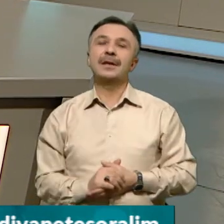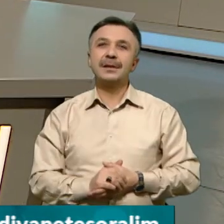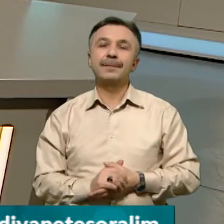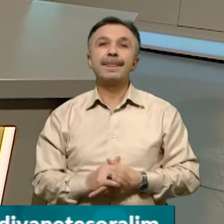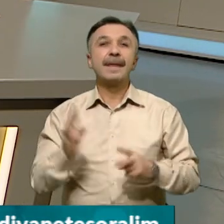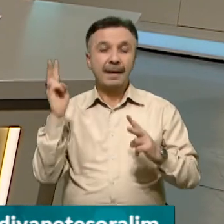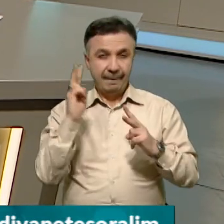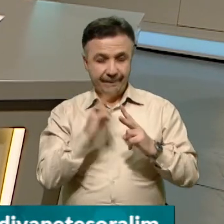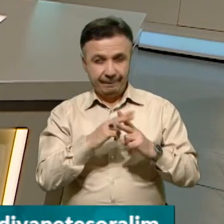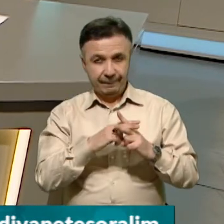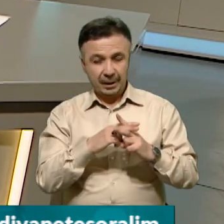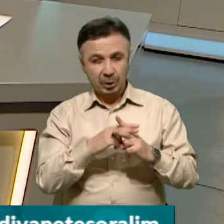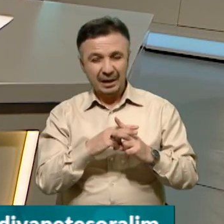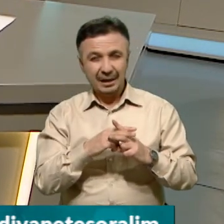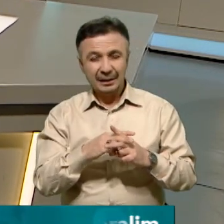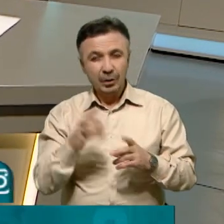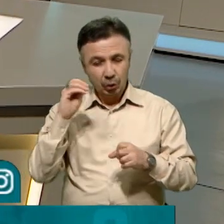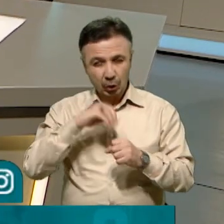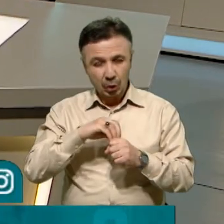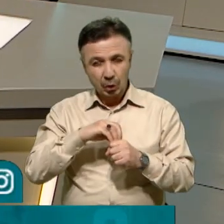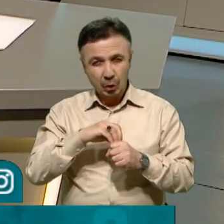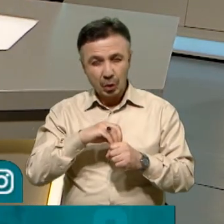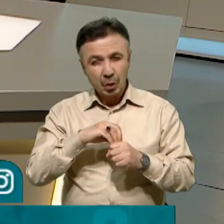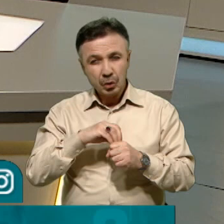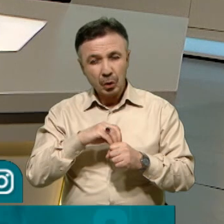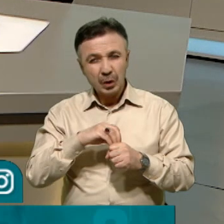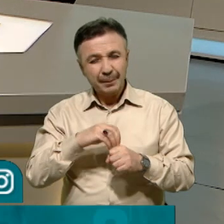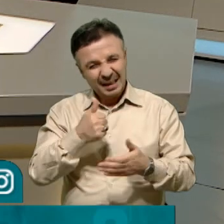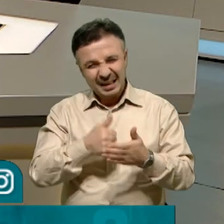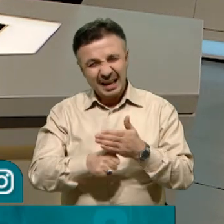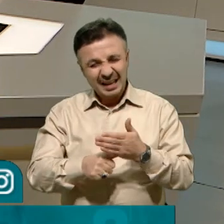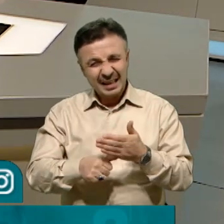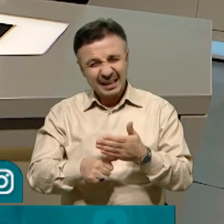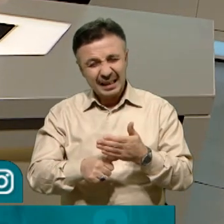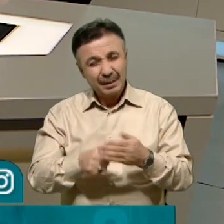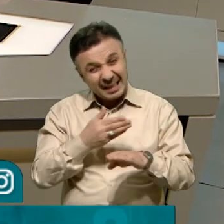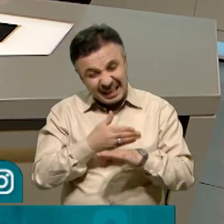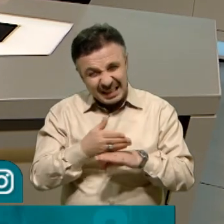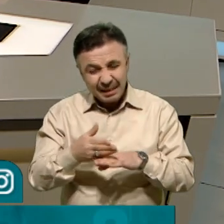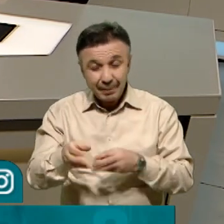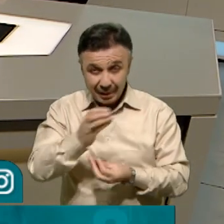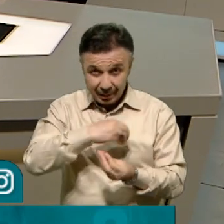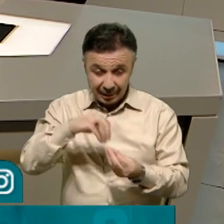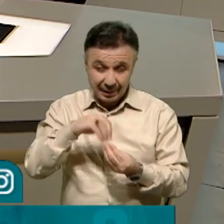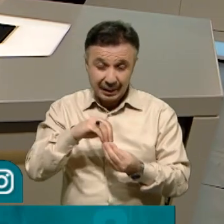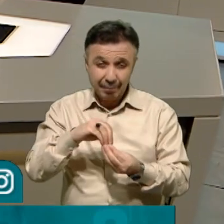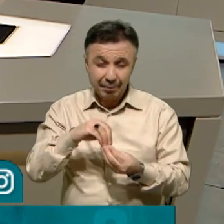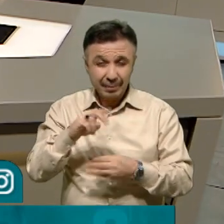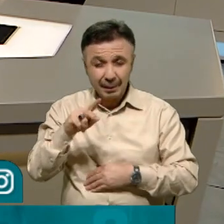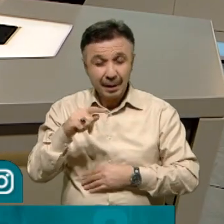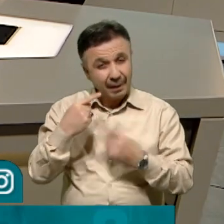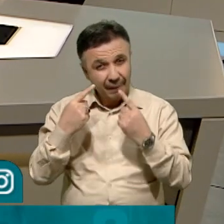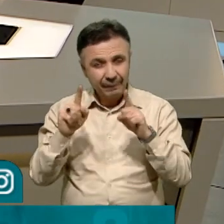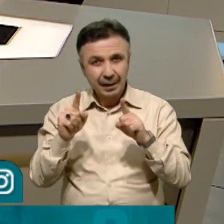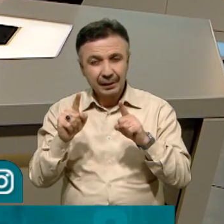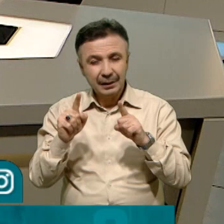Faturalarda son ödeme tarihinden sonraki günlerde ödediğimiz durumda bir gecikme zammı, gecikme faizi gibi böyle farklı